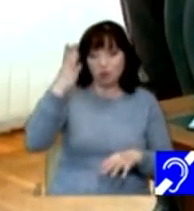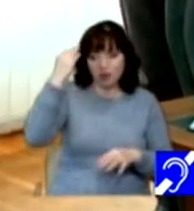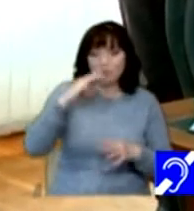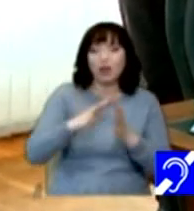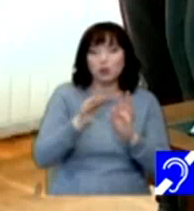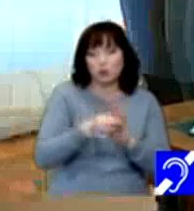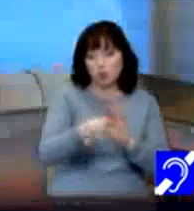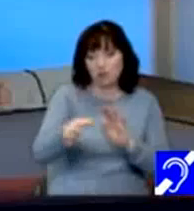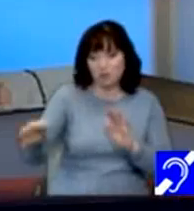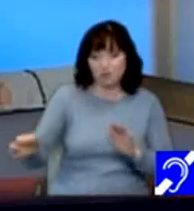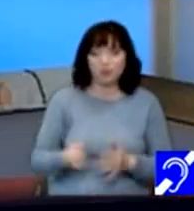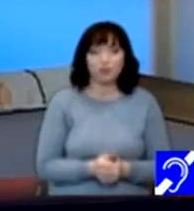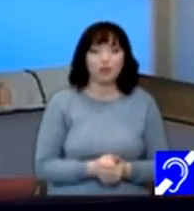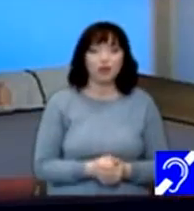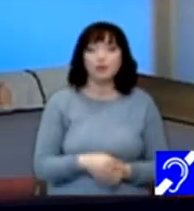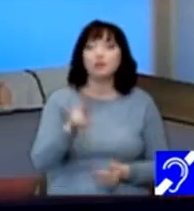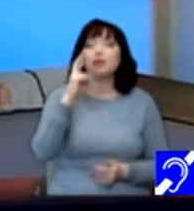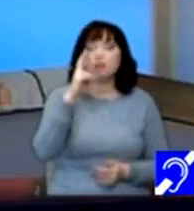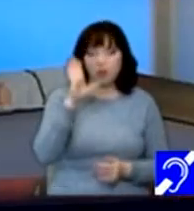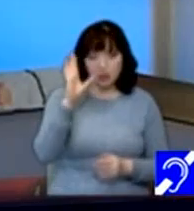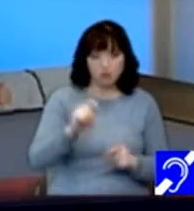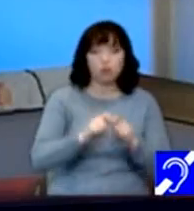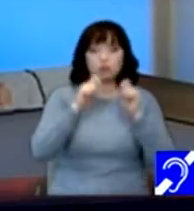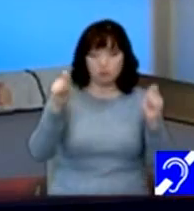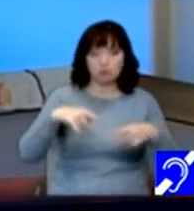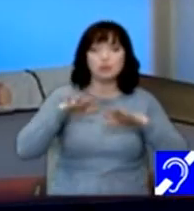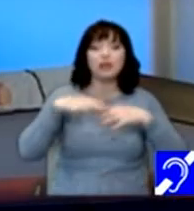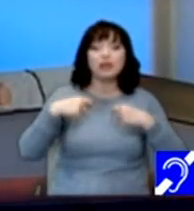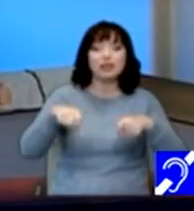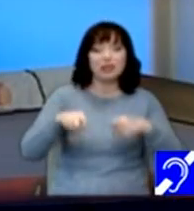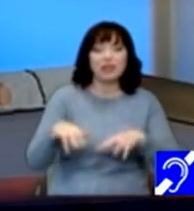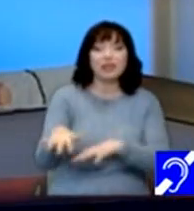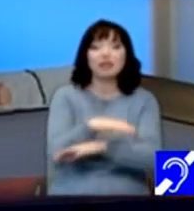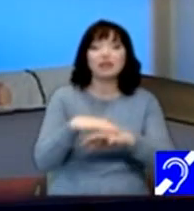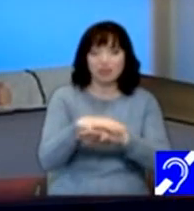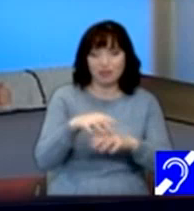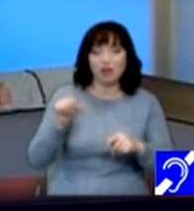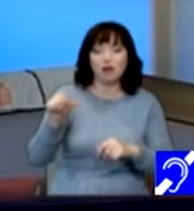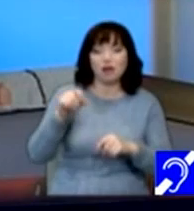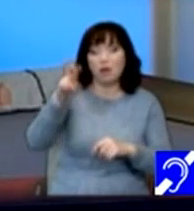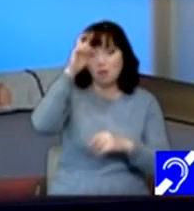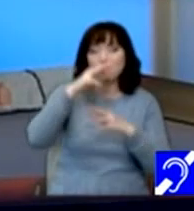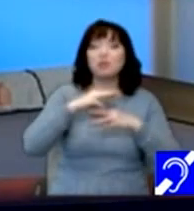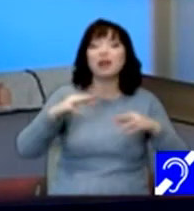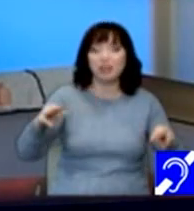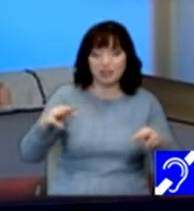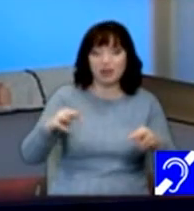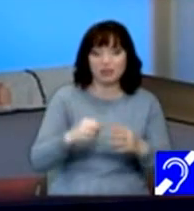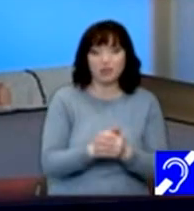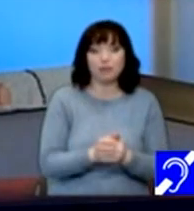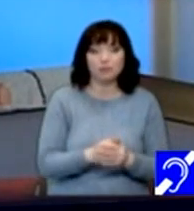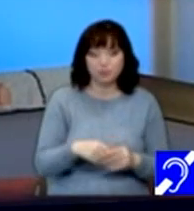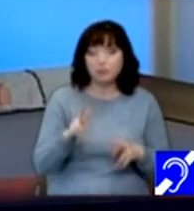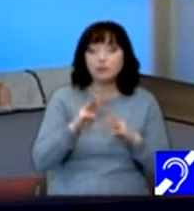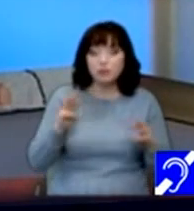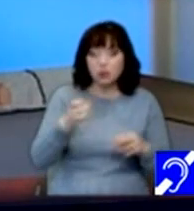Moldova. Vineri va fi inaugurat Târgul de Crăciun organizat de guvern în scoarul Palatului Național din Chișinău.